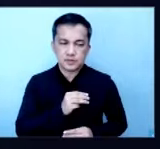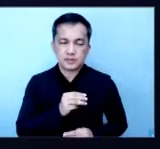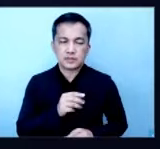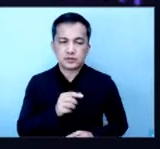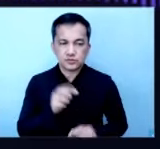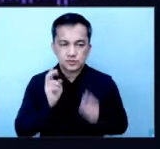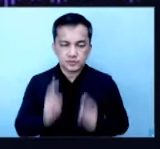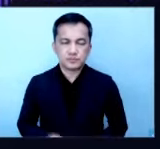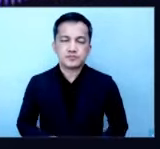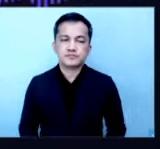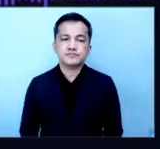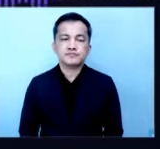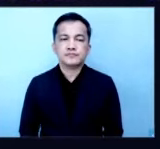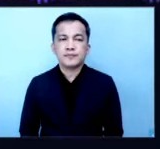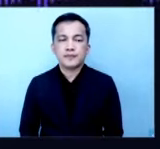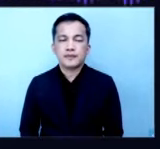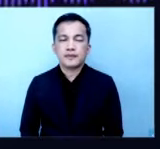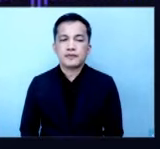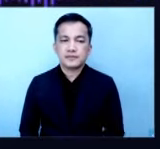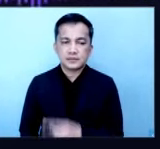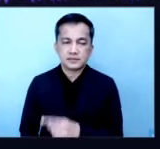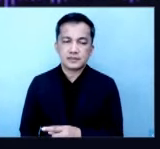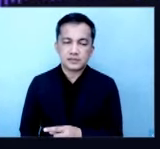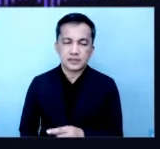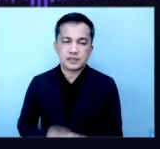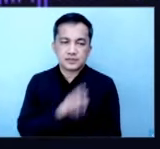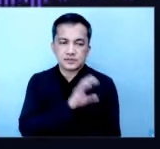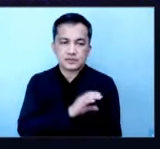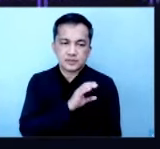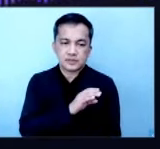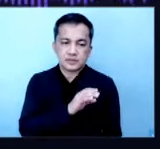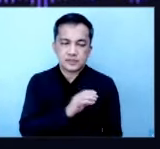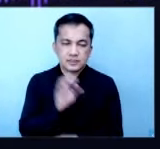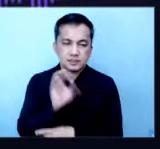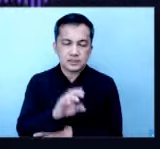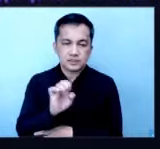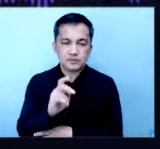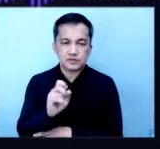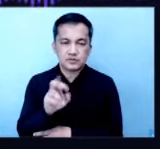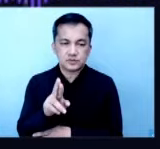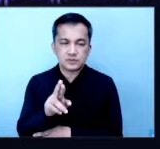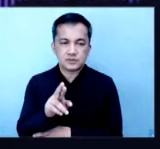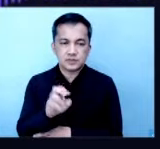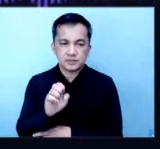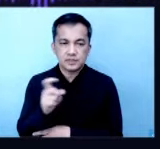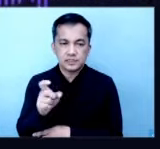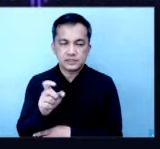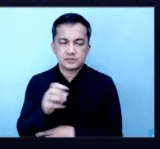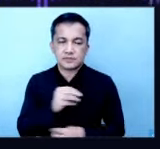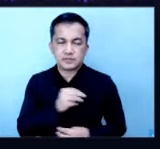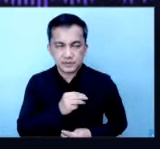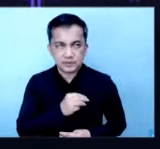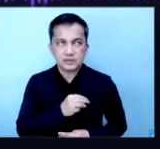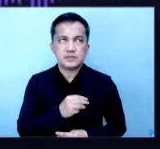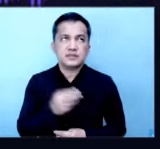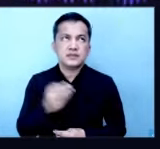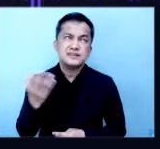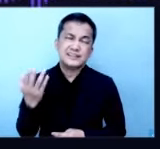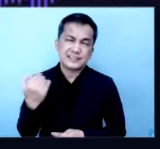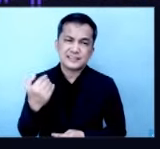Kasi yan ang isa sa mga katangian. Ano mga enforcer, kailangan na may ex-military ka o kaya dati kang